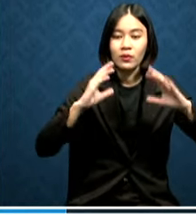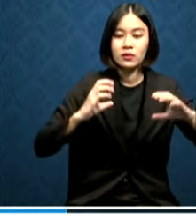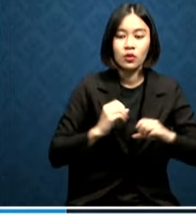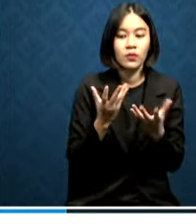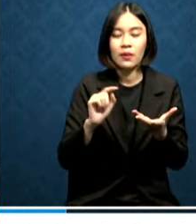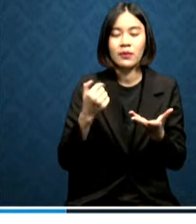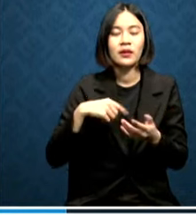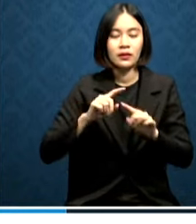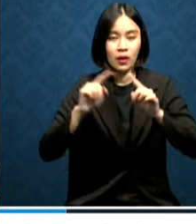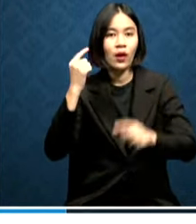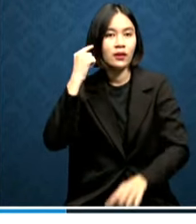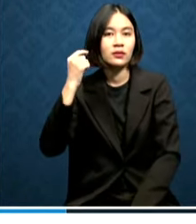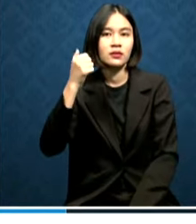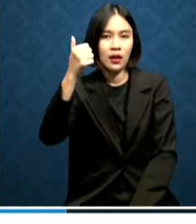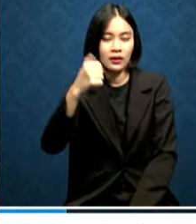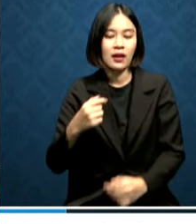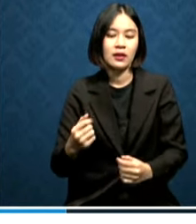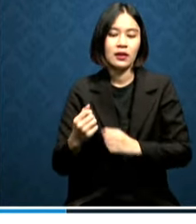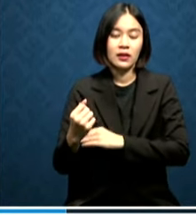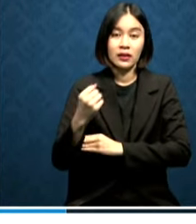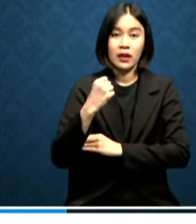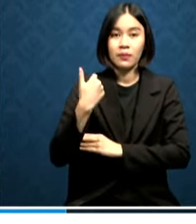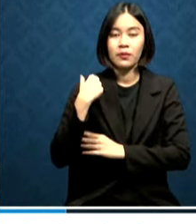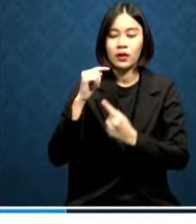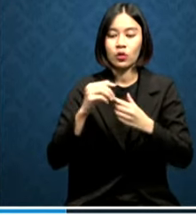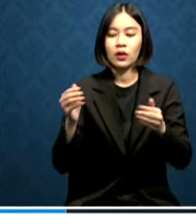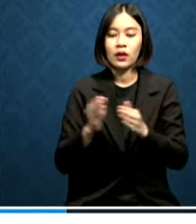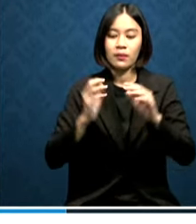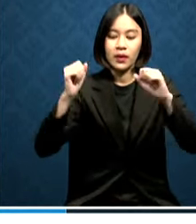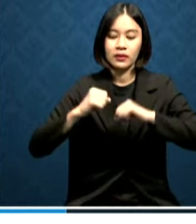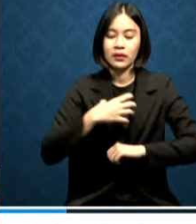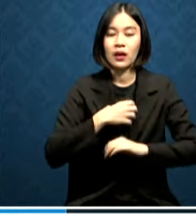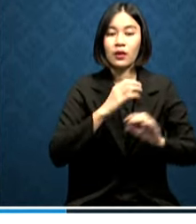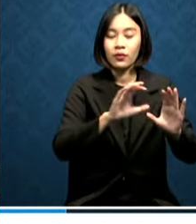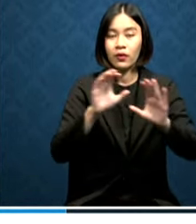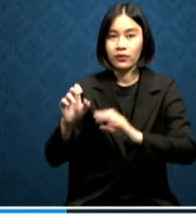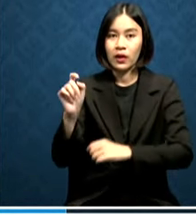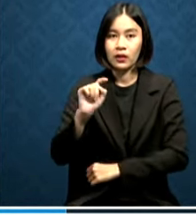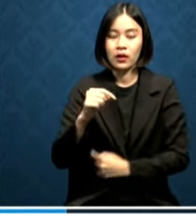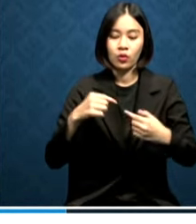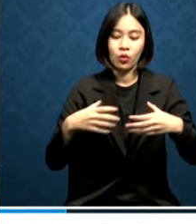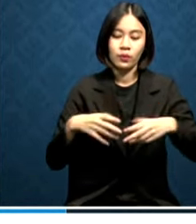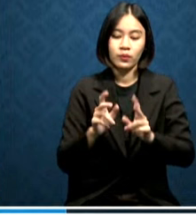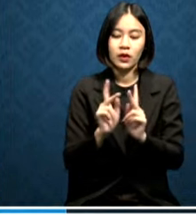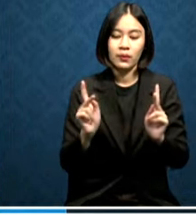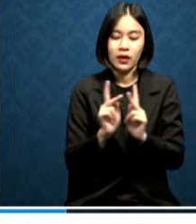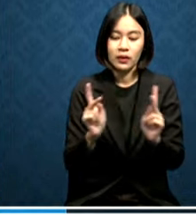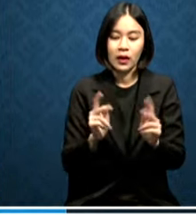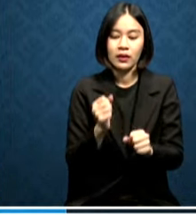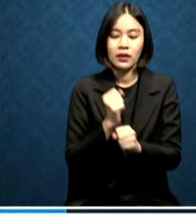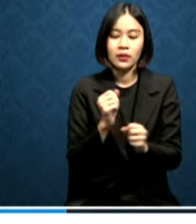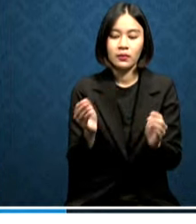แต่มันมีความน่าเชื่อถือมันมีความหนักแน่นในตัวของมตินั้นนะครับก็ฝากไว้ว่าคณะการผู้จัดทำประช